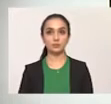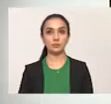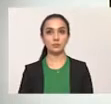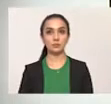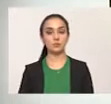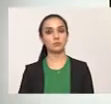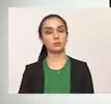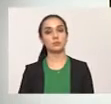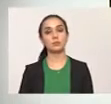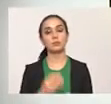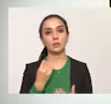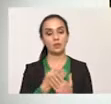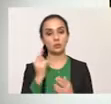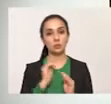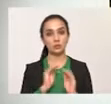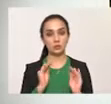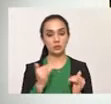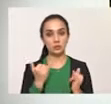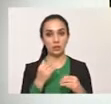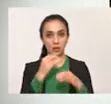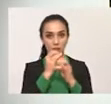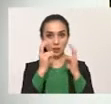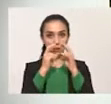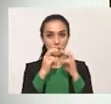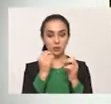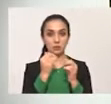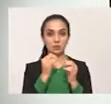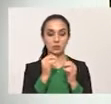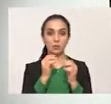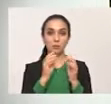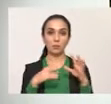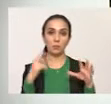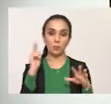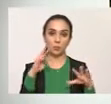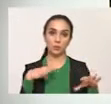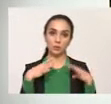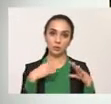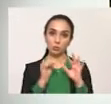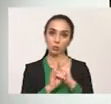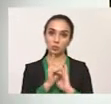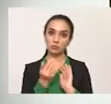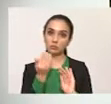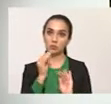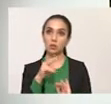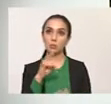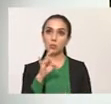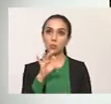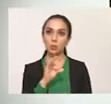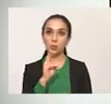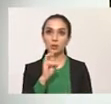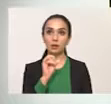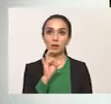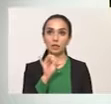Aziz o'quvchilar, keling laboratoriya mashg'ulotini boshlashdan oldin biz siz bilan prokaryotlar